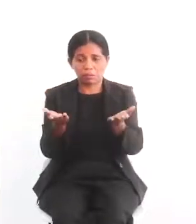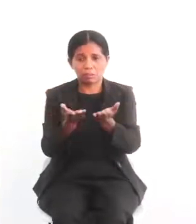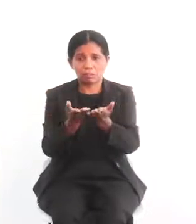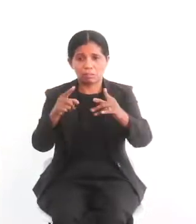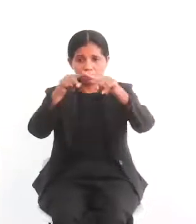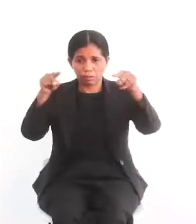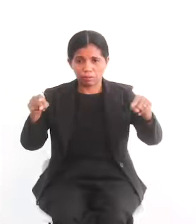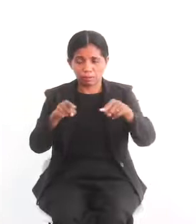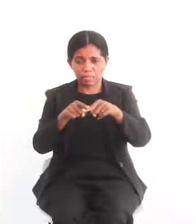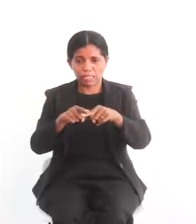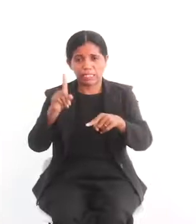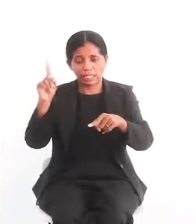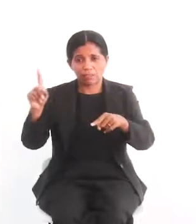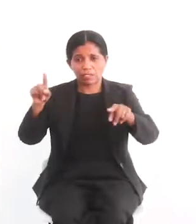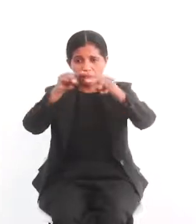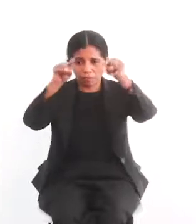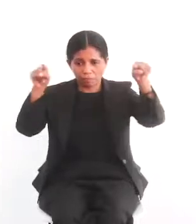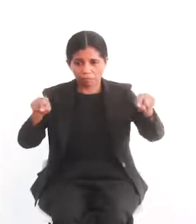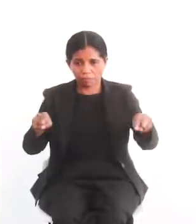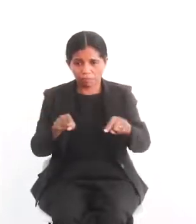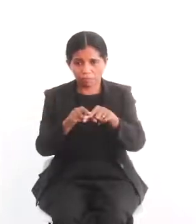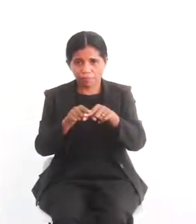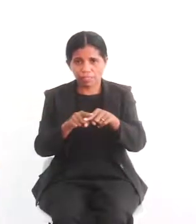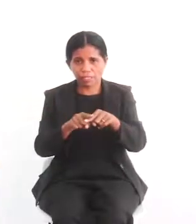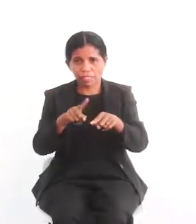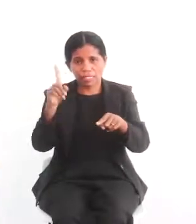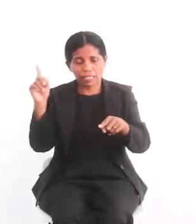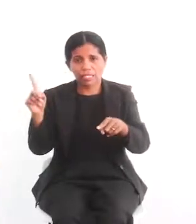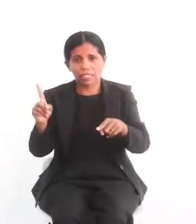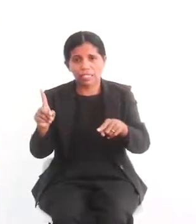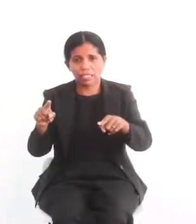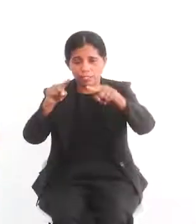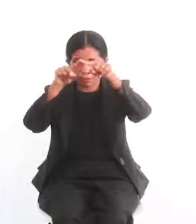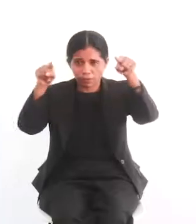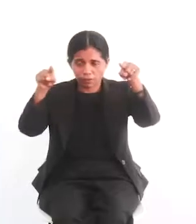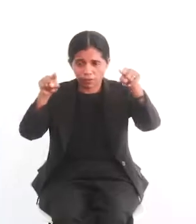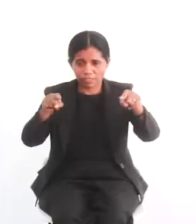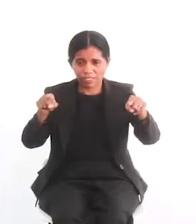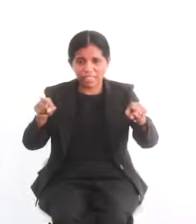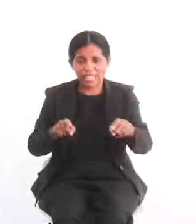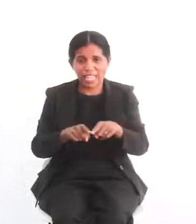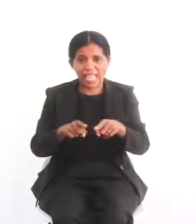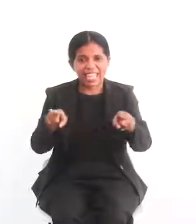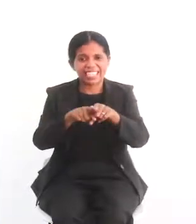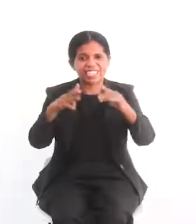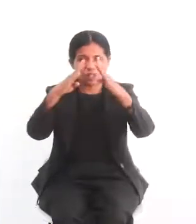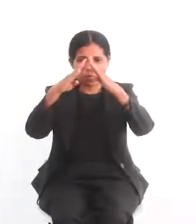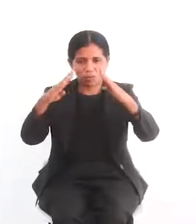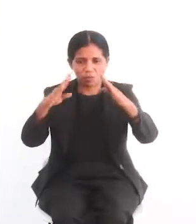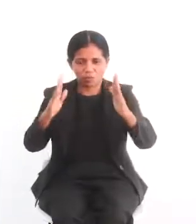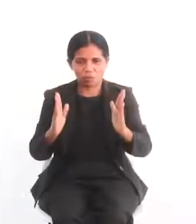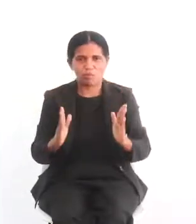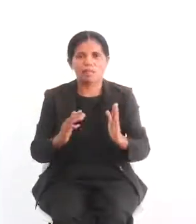maka kuadradu, no ida seluk tan maka poligonu. Agora, ita niha forma geometria tolu ne